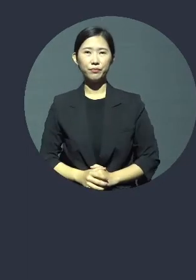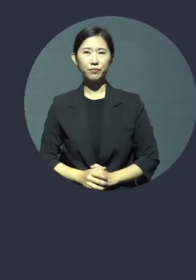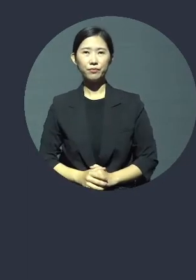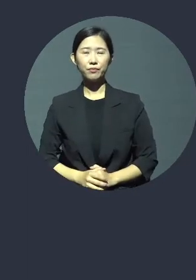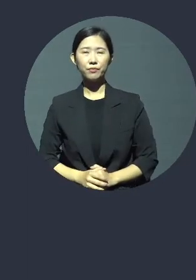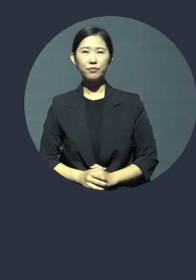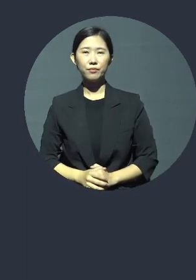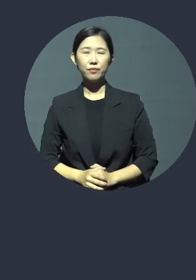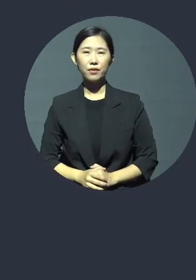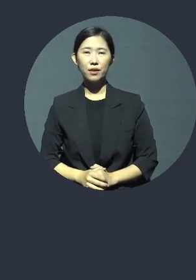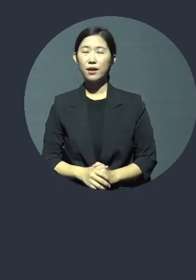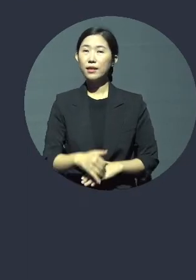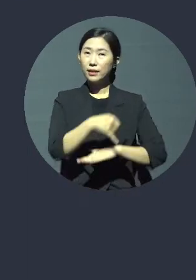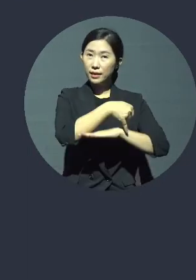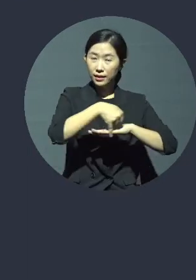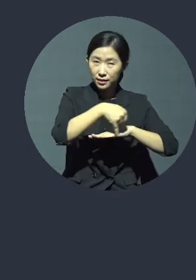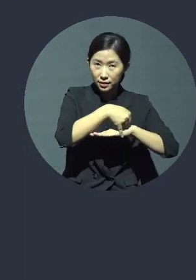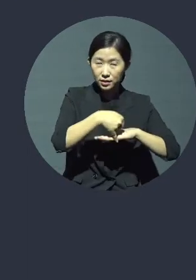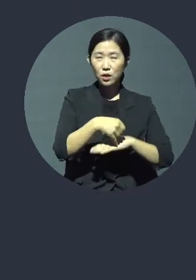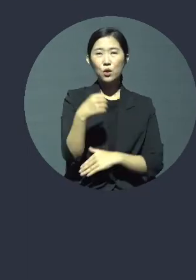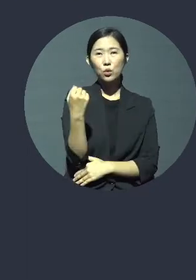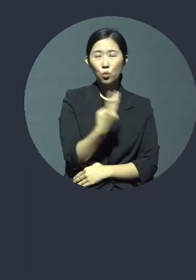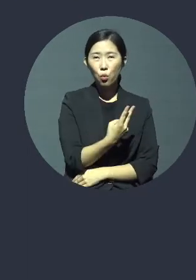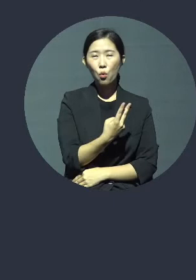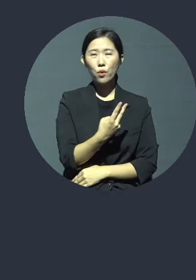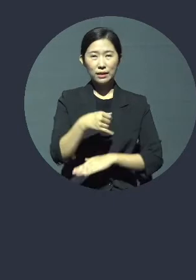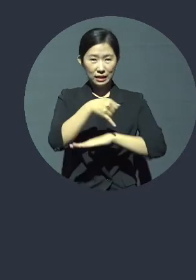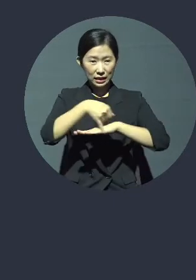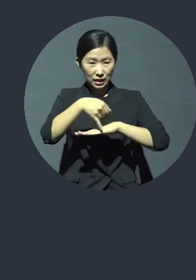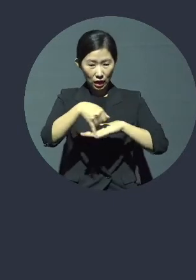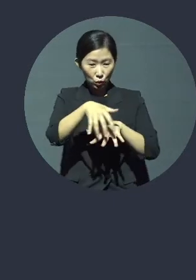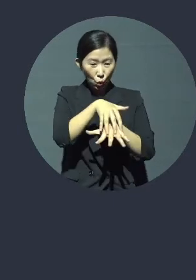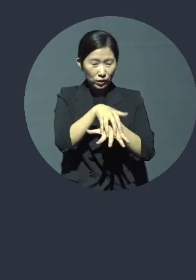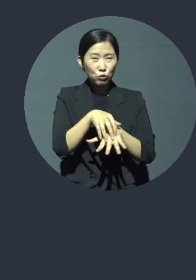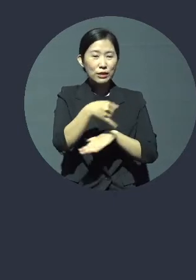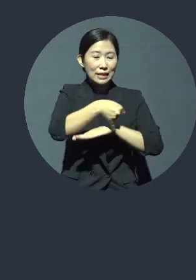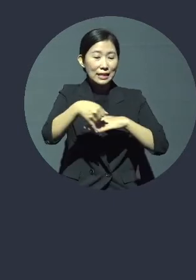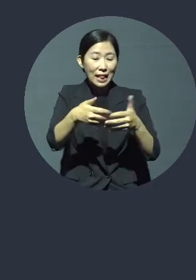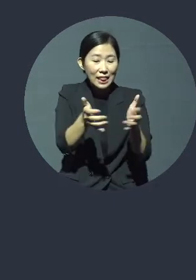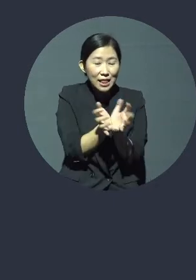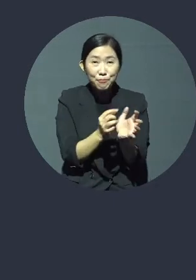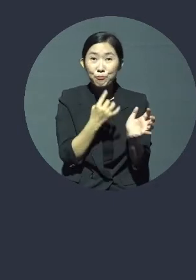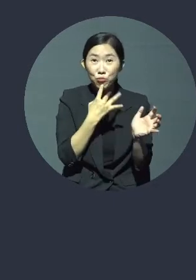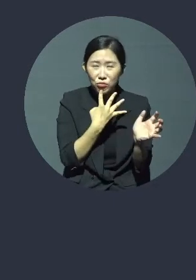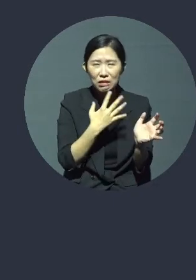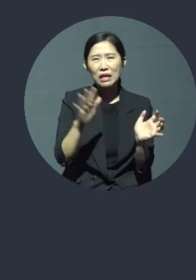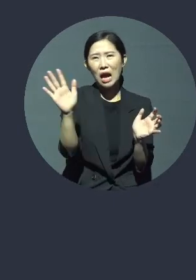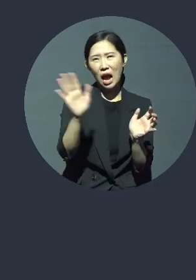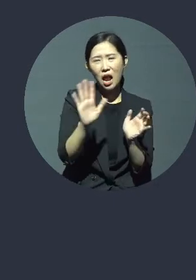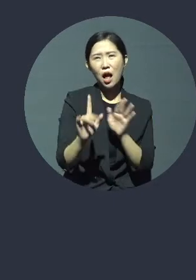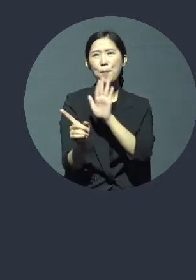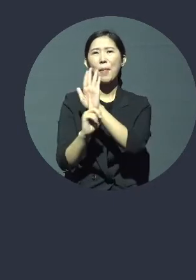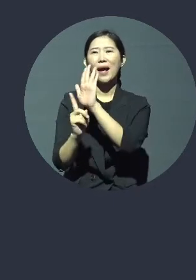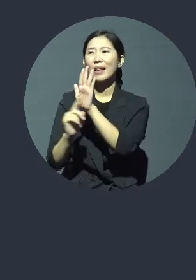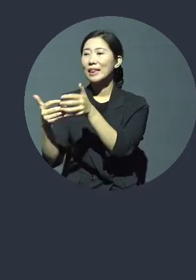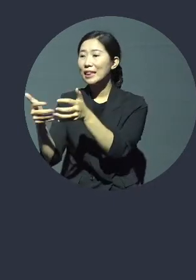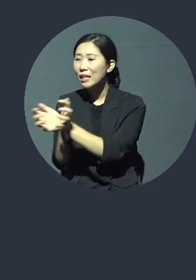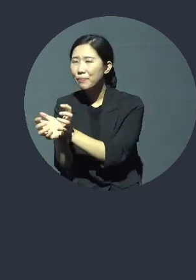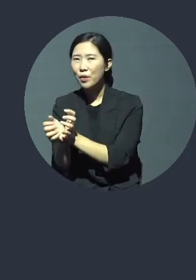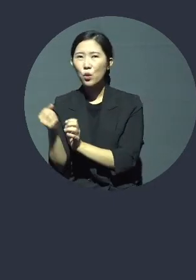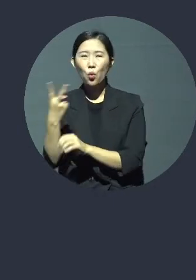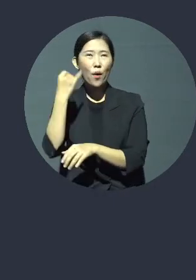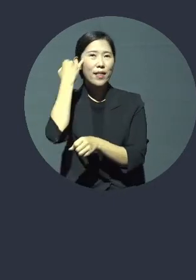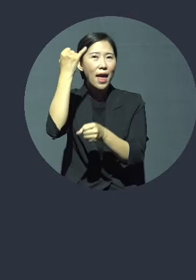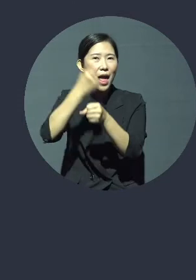디자이너가 가진 DNA가 디자인 조직에 국한되어진 것이 아니라 마케팅, 영업, 개발 등 유관 부서들과